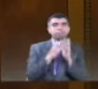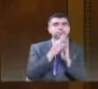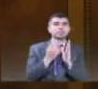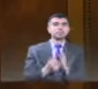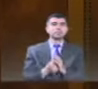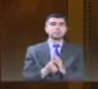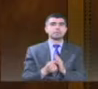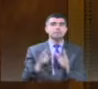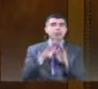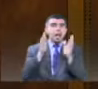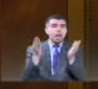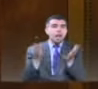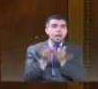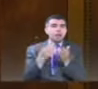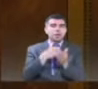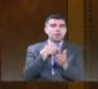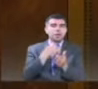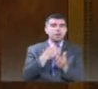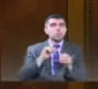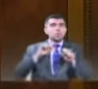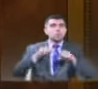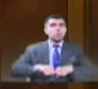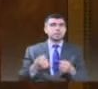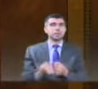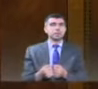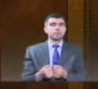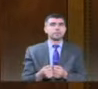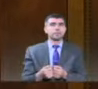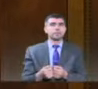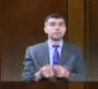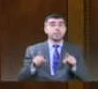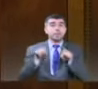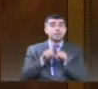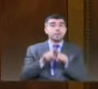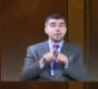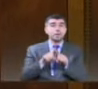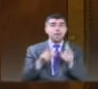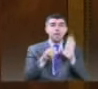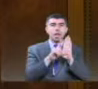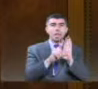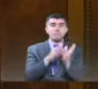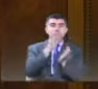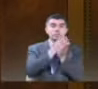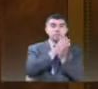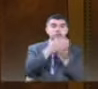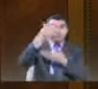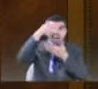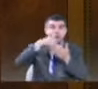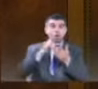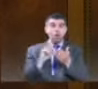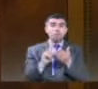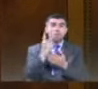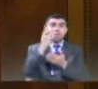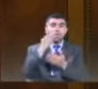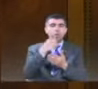في الختام لابد من التنويه والإشادة بالنموذج الديمقراطي المغربي الفريد من نوعه في